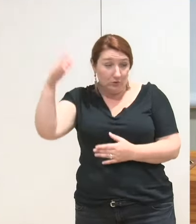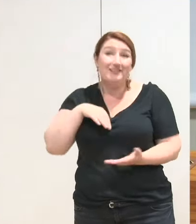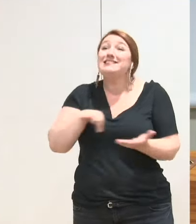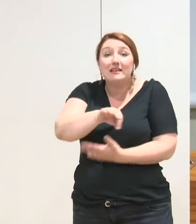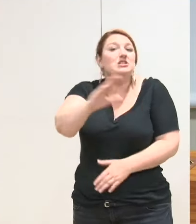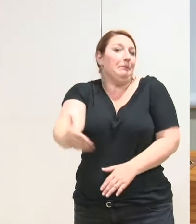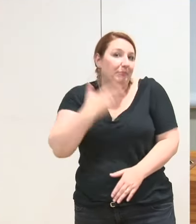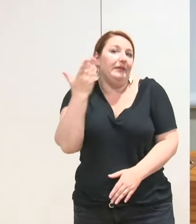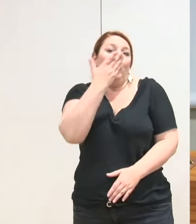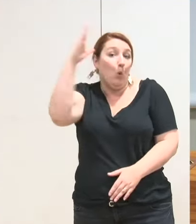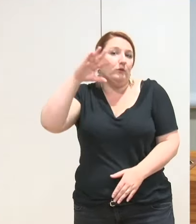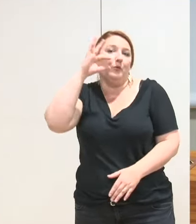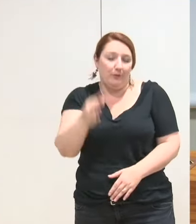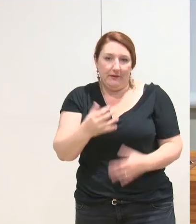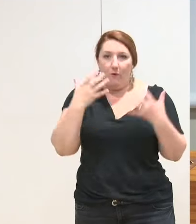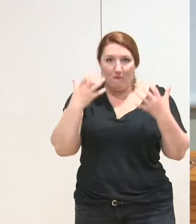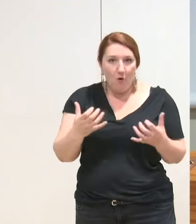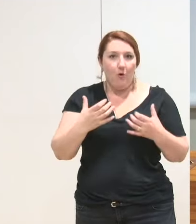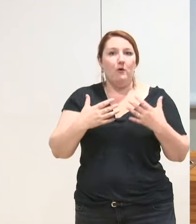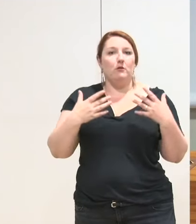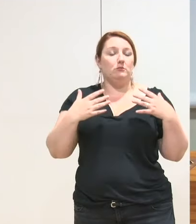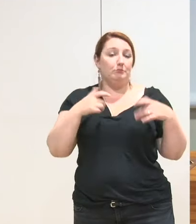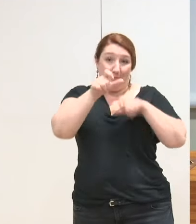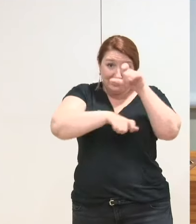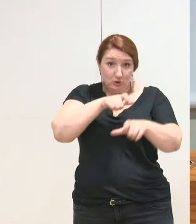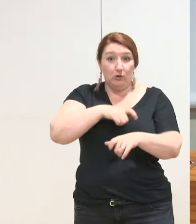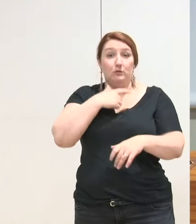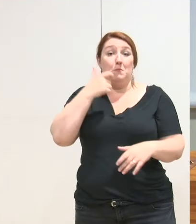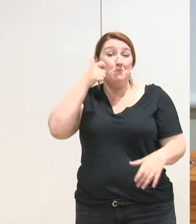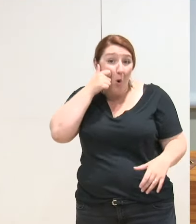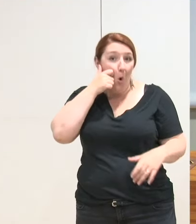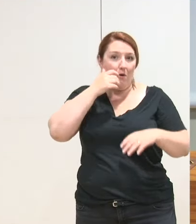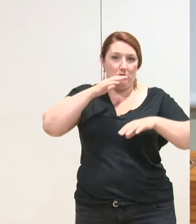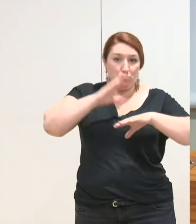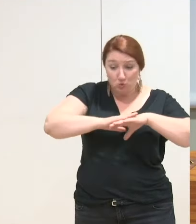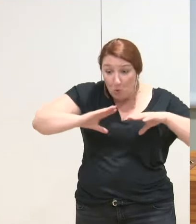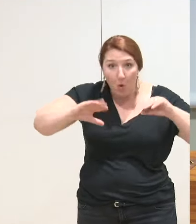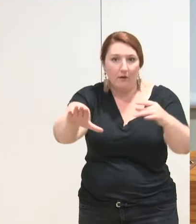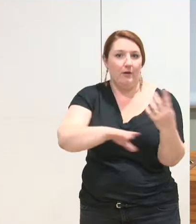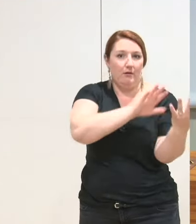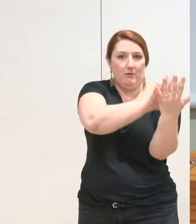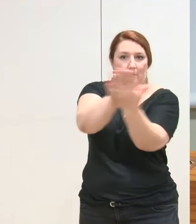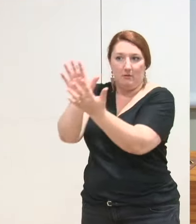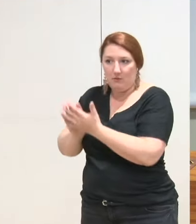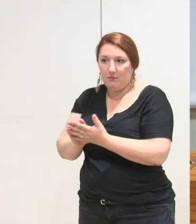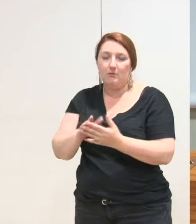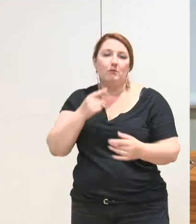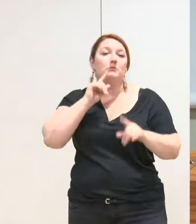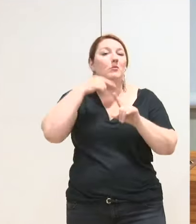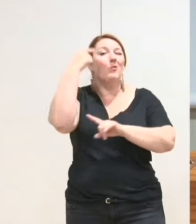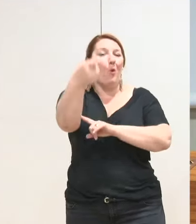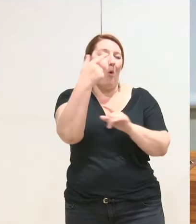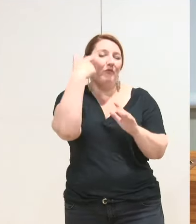différents celui de développer des postes de terrain qui relèvent de la présence humaine et nous en discuterons sans nul doute à